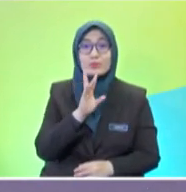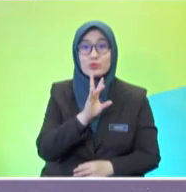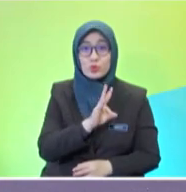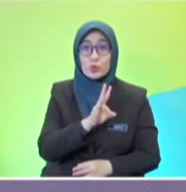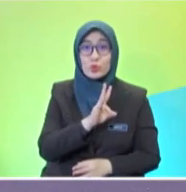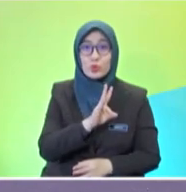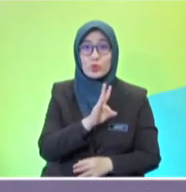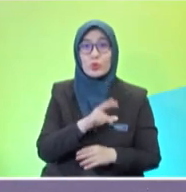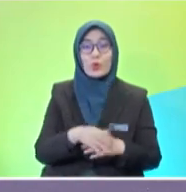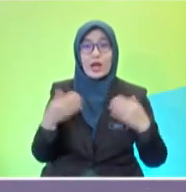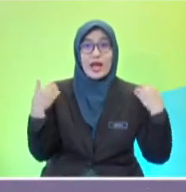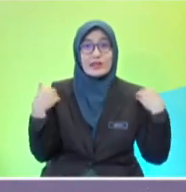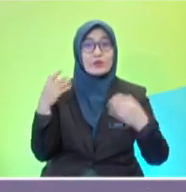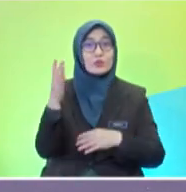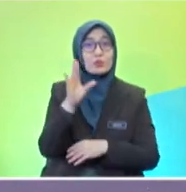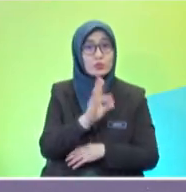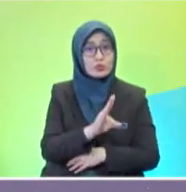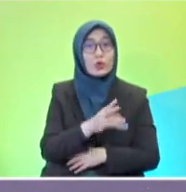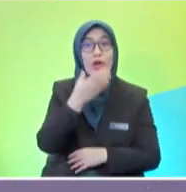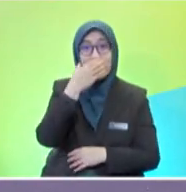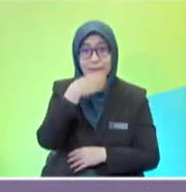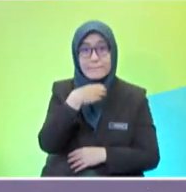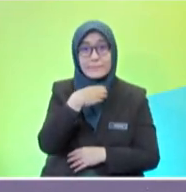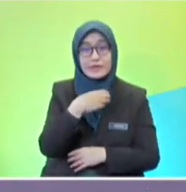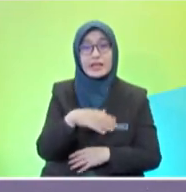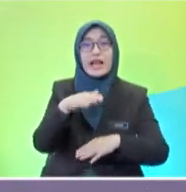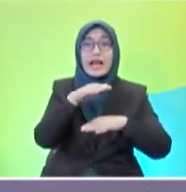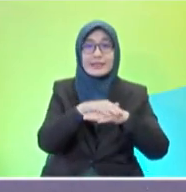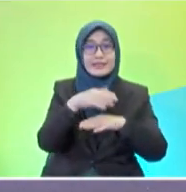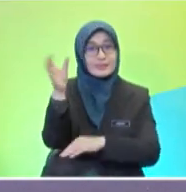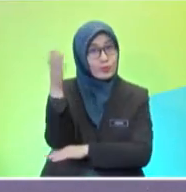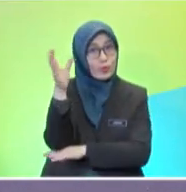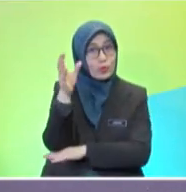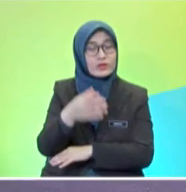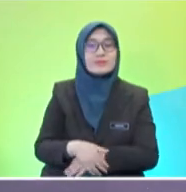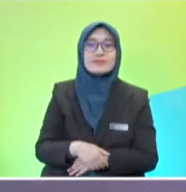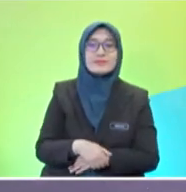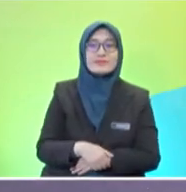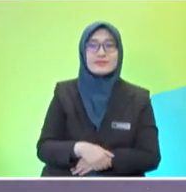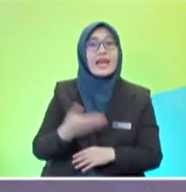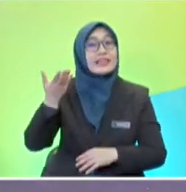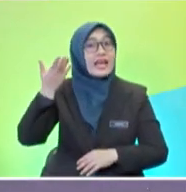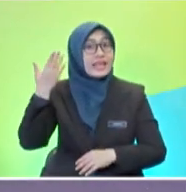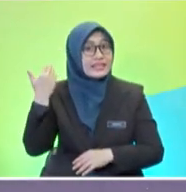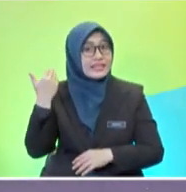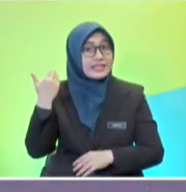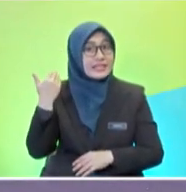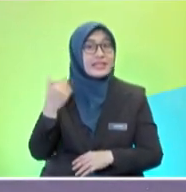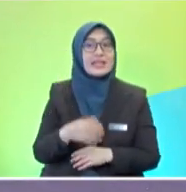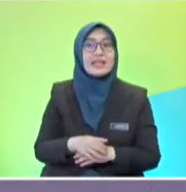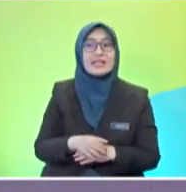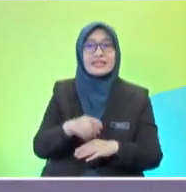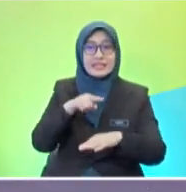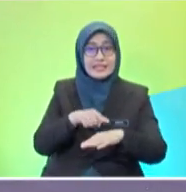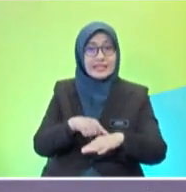ada 7 jadi pada asalnya tadi Apple di atas pokok ada 12 biji